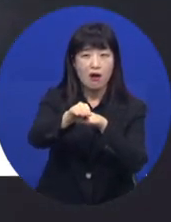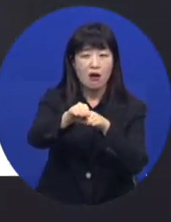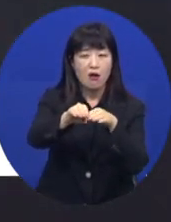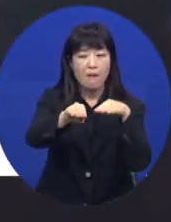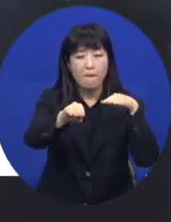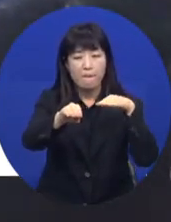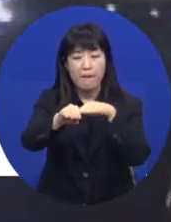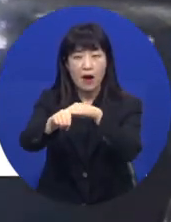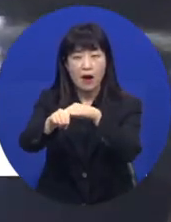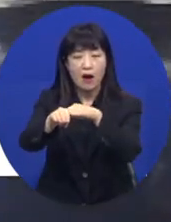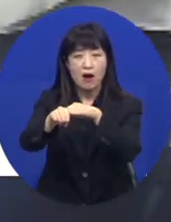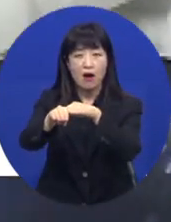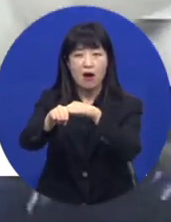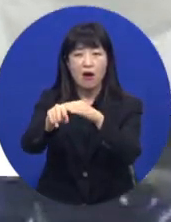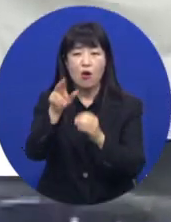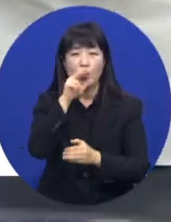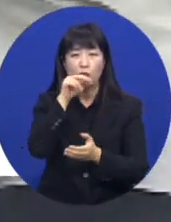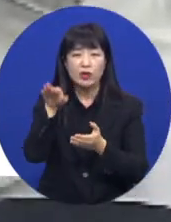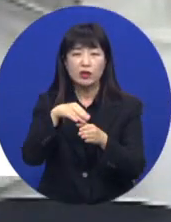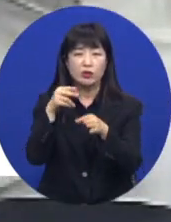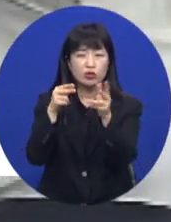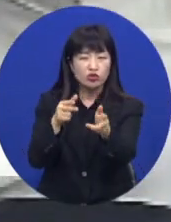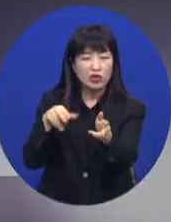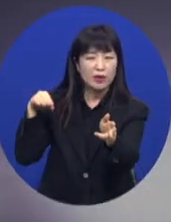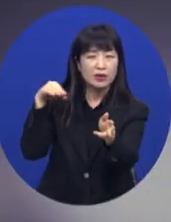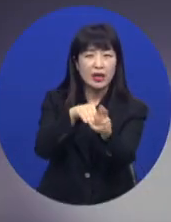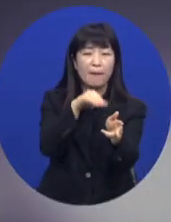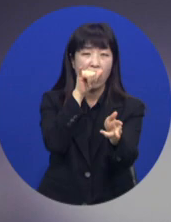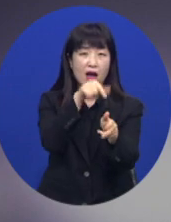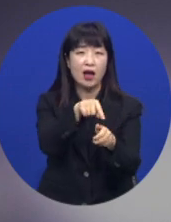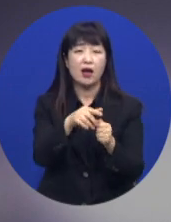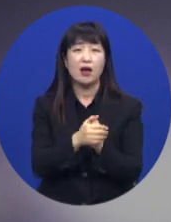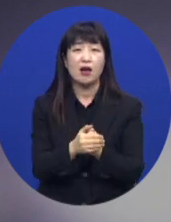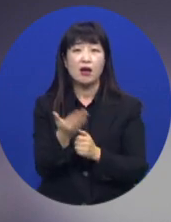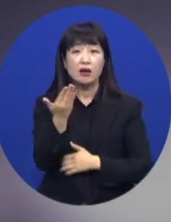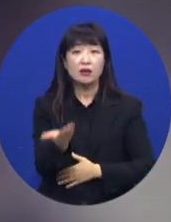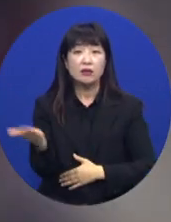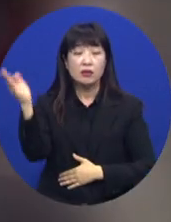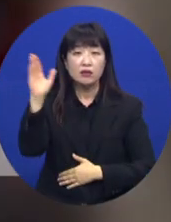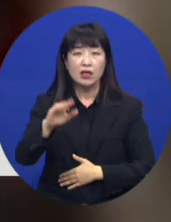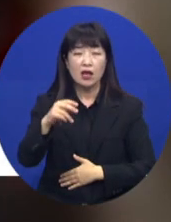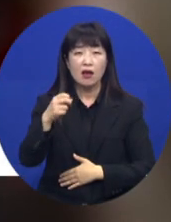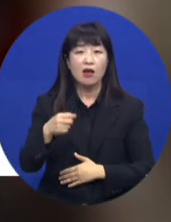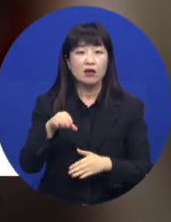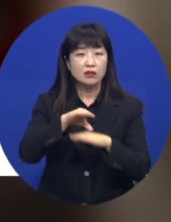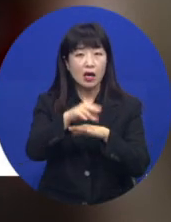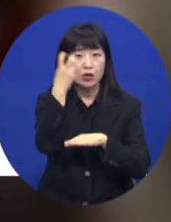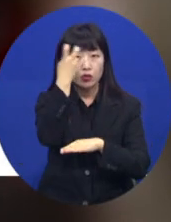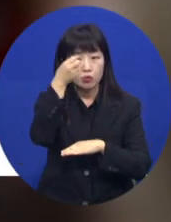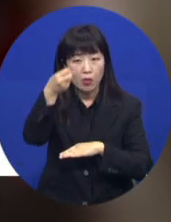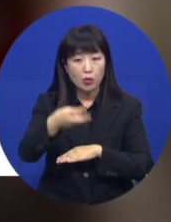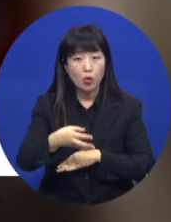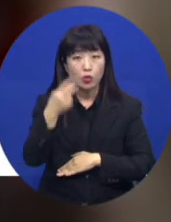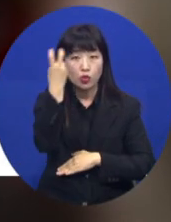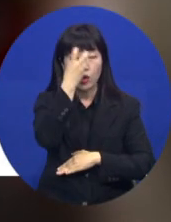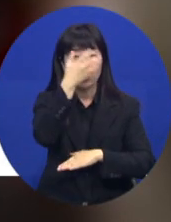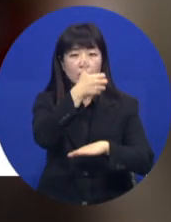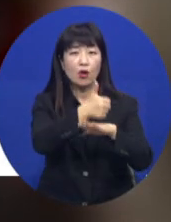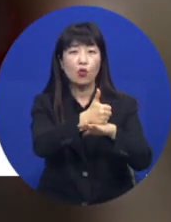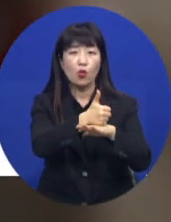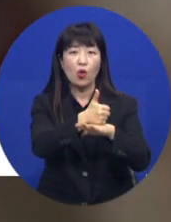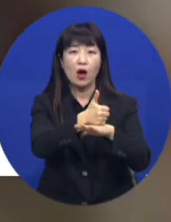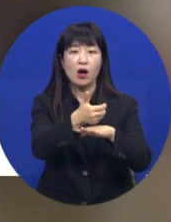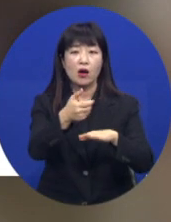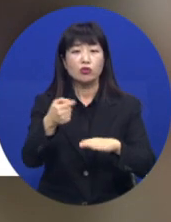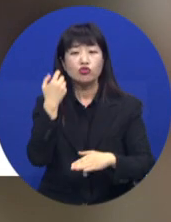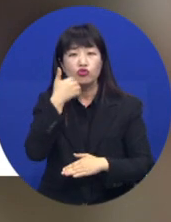경찰차를 들이받고 골목길에 차 한 대를 받고. 그런데 차량 조회 결과 이 검은색 차량의 소유주는